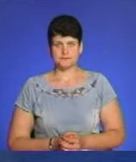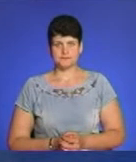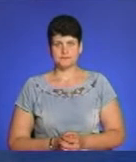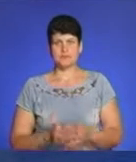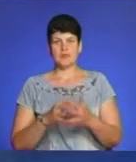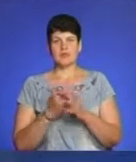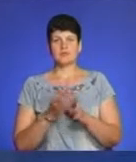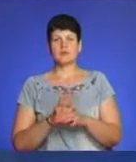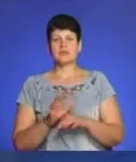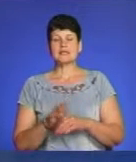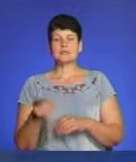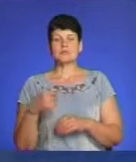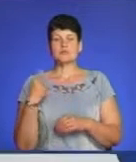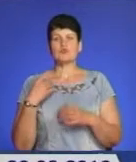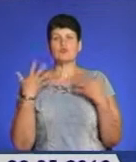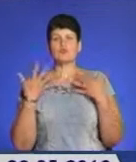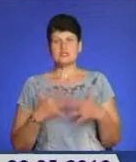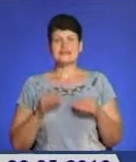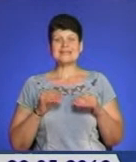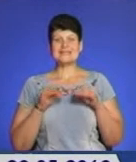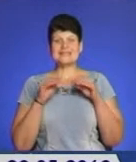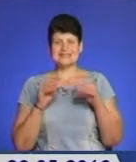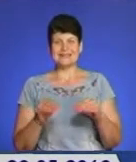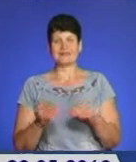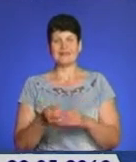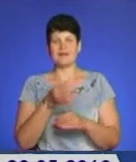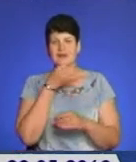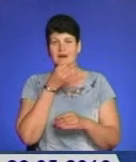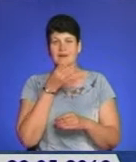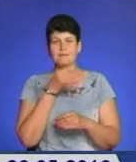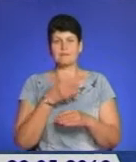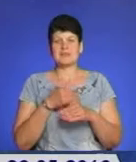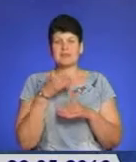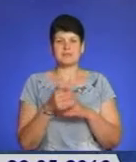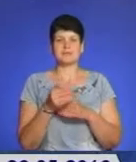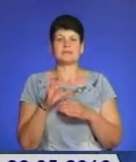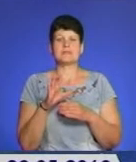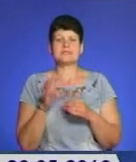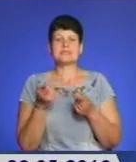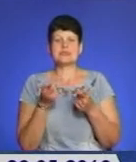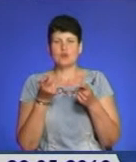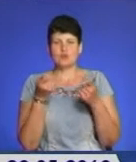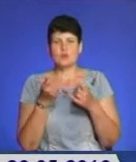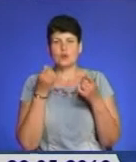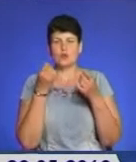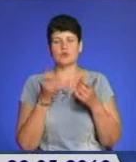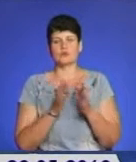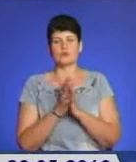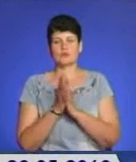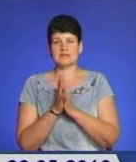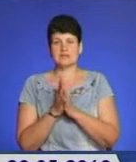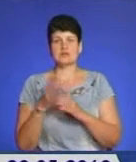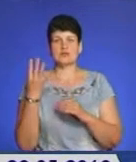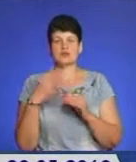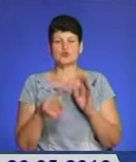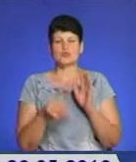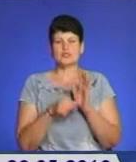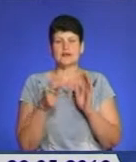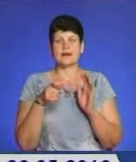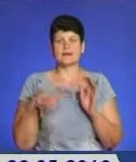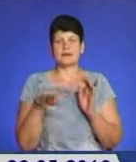Аграрії Тернопільської області уже засіяли ярими зерновими культурами понад 240 тисяч гектарів. Це 100% від запланованої